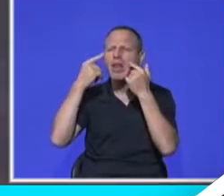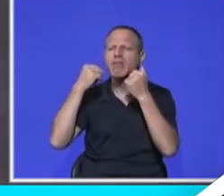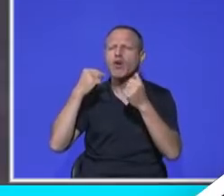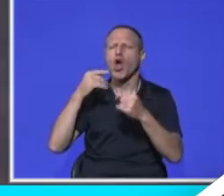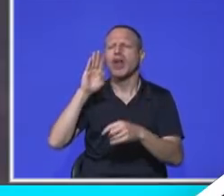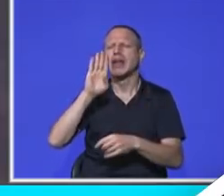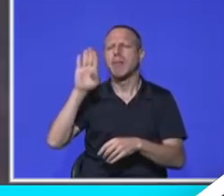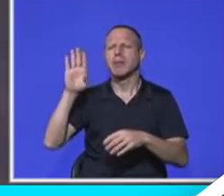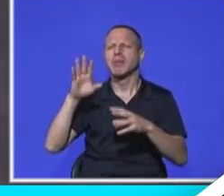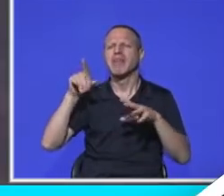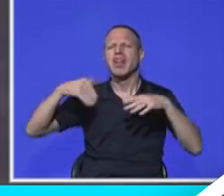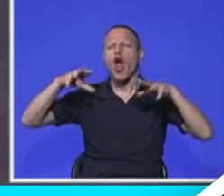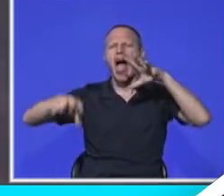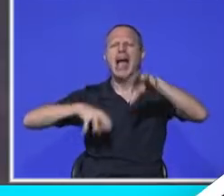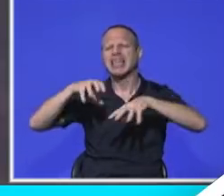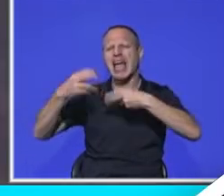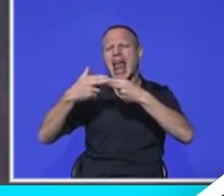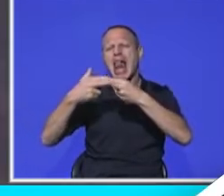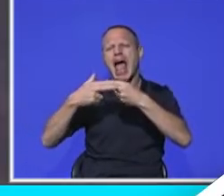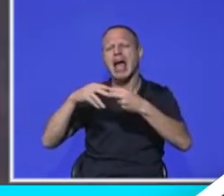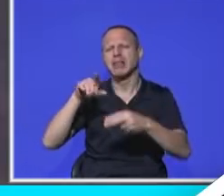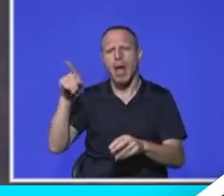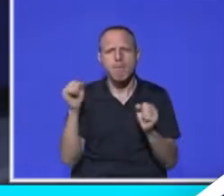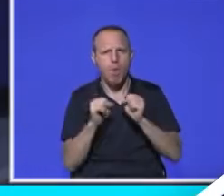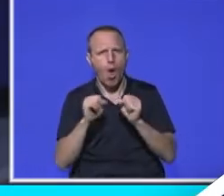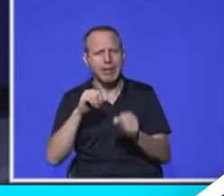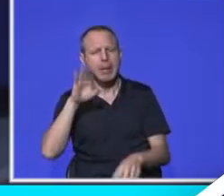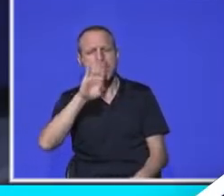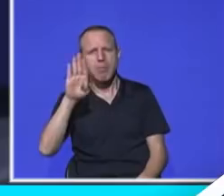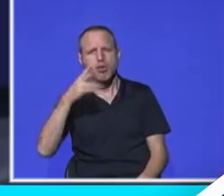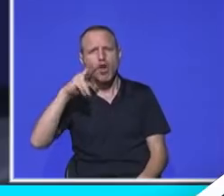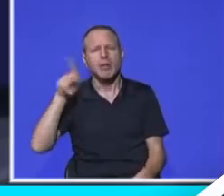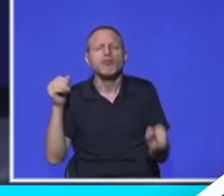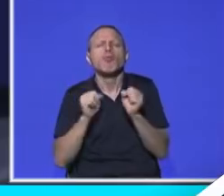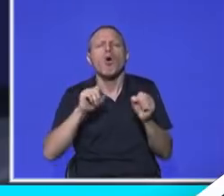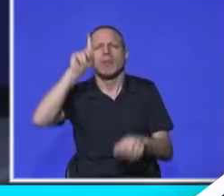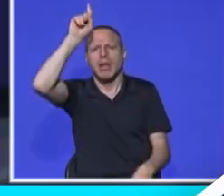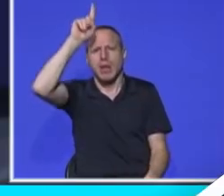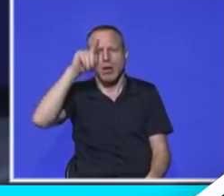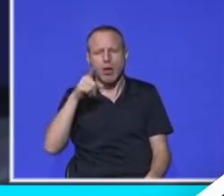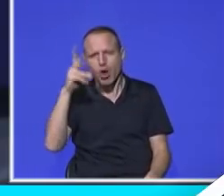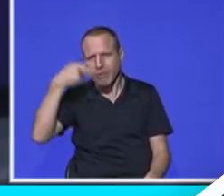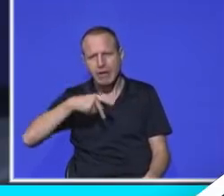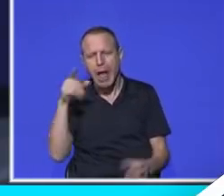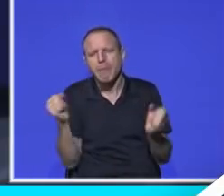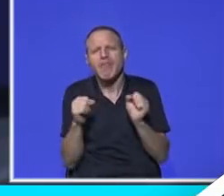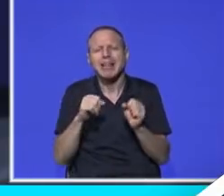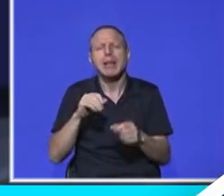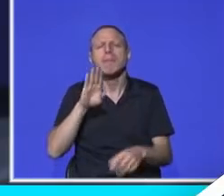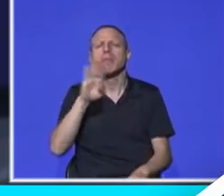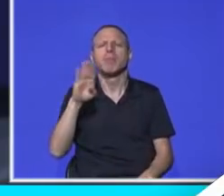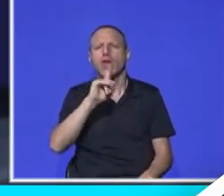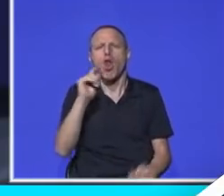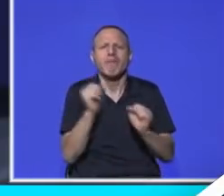לצד נתניהו ומה? לוסי, הם פוחדים מביבי יותר מאשר הם פוחדים מאלוהים, את לא מבינה? הם חרדים מביבי, הם לא חרדים